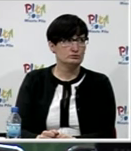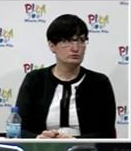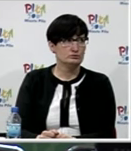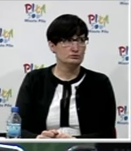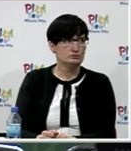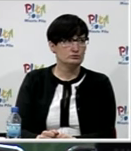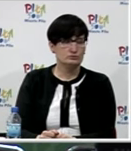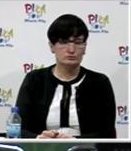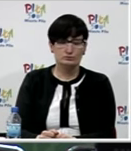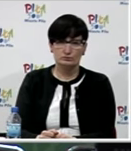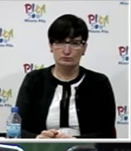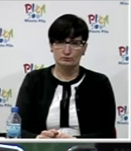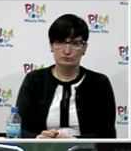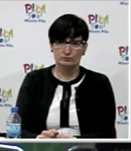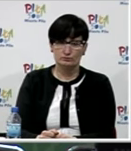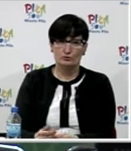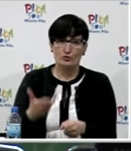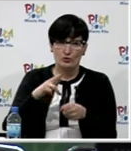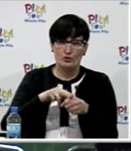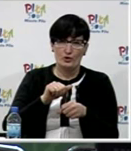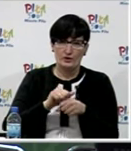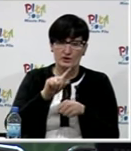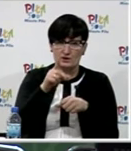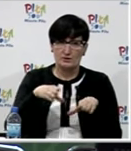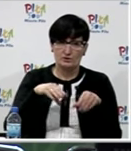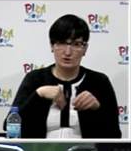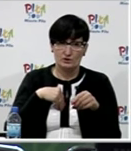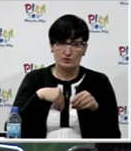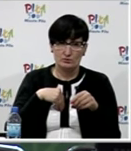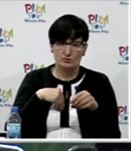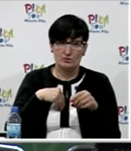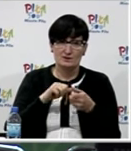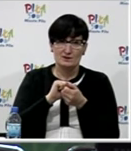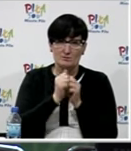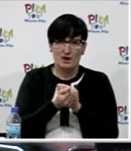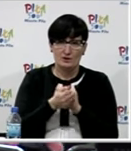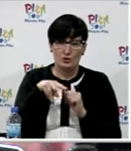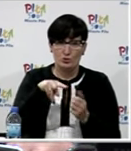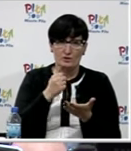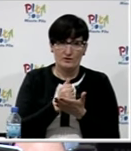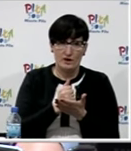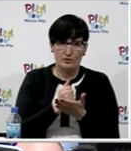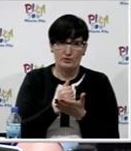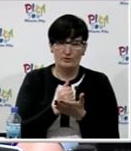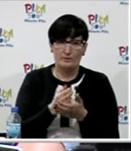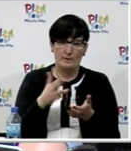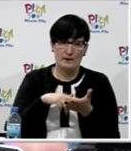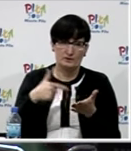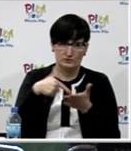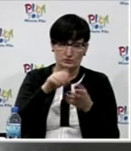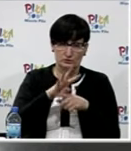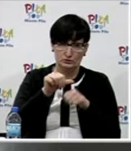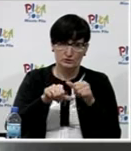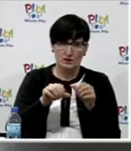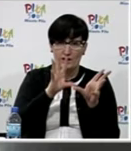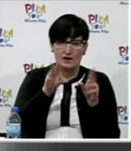A zatem kto z pań i panów radnych jest za przyjęciem uchwały w sprawie zmiany uchwały budżetowej na 2014 rok wraz z autopoprawką? Proszę o podniesienie